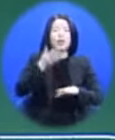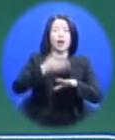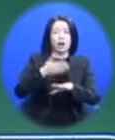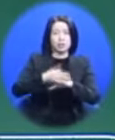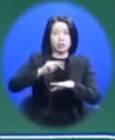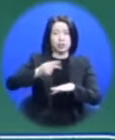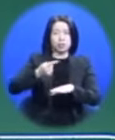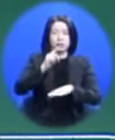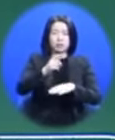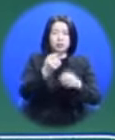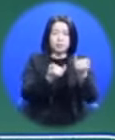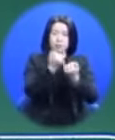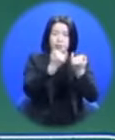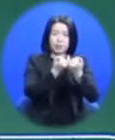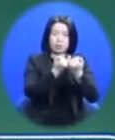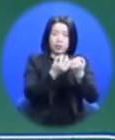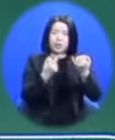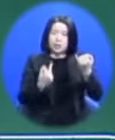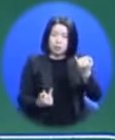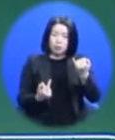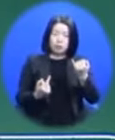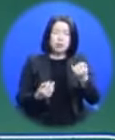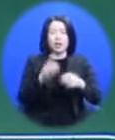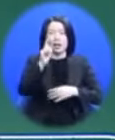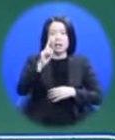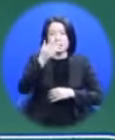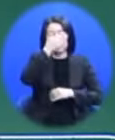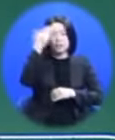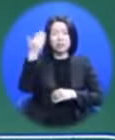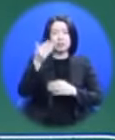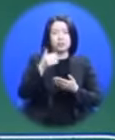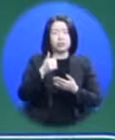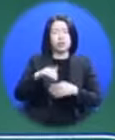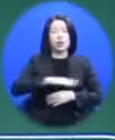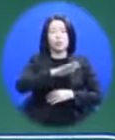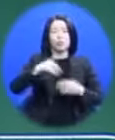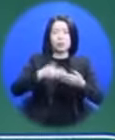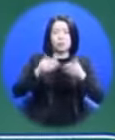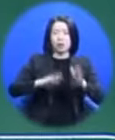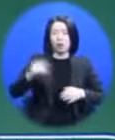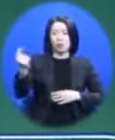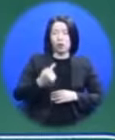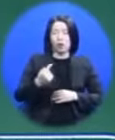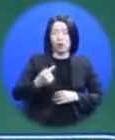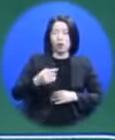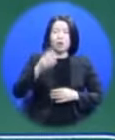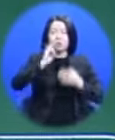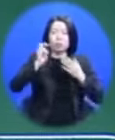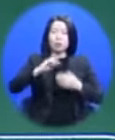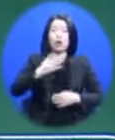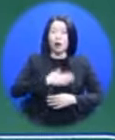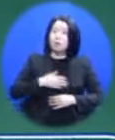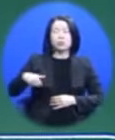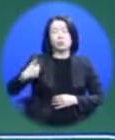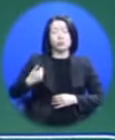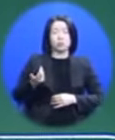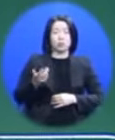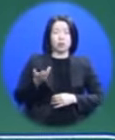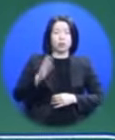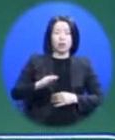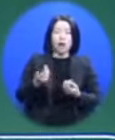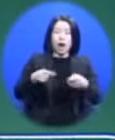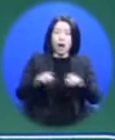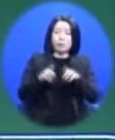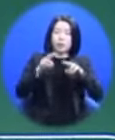그 자매의 남동생 중에 한 사람, 한 청년이 저희 방에 오더니 노래를 아는지 모르는지 같이 앉아서 이렇게